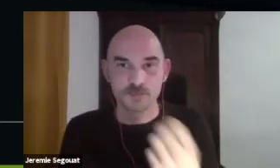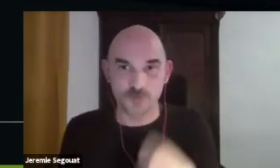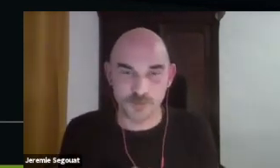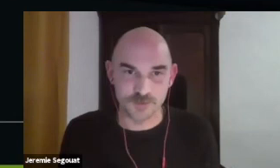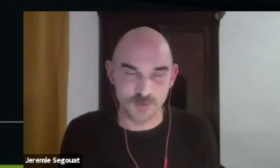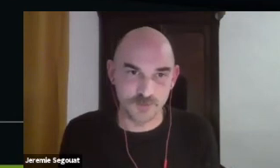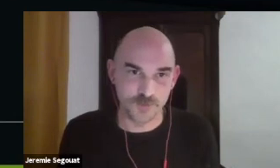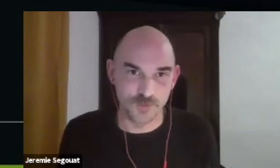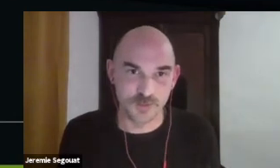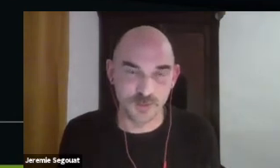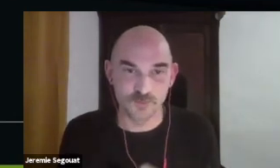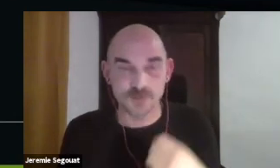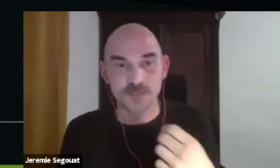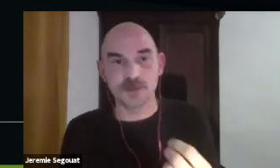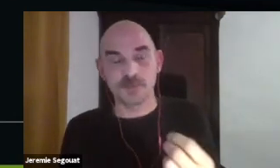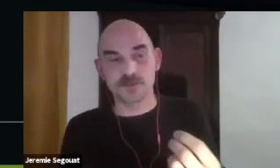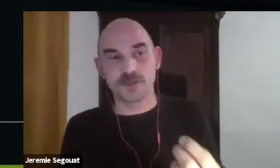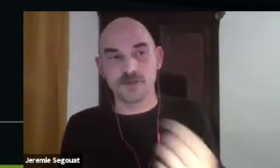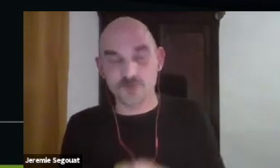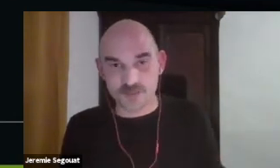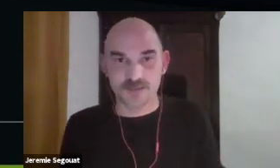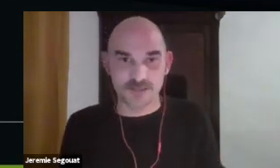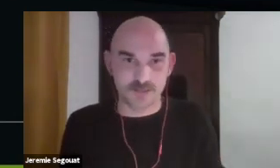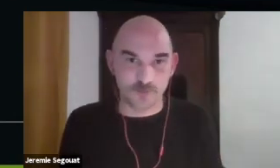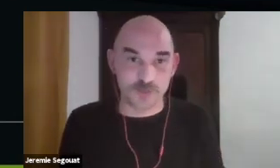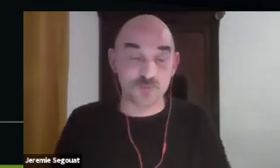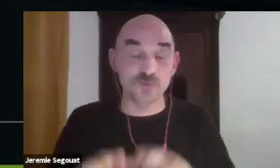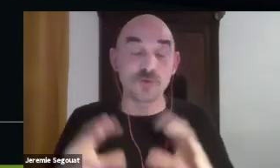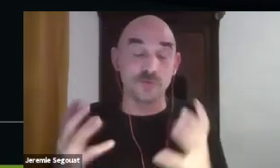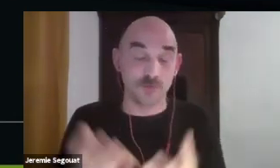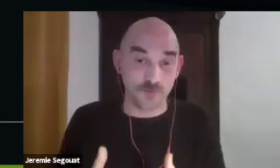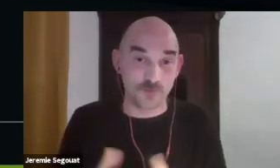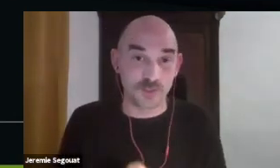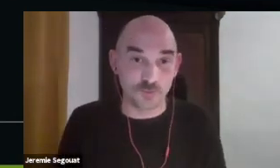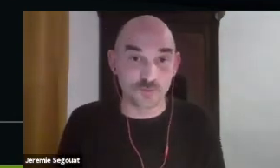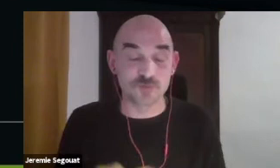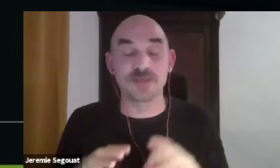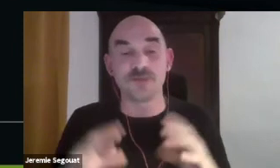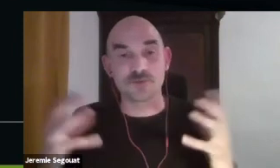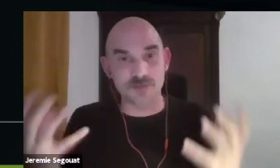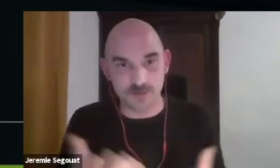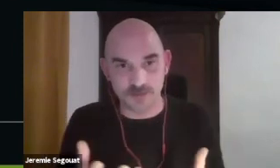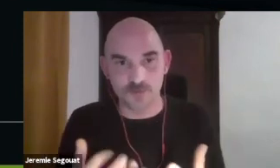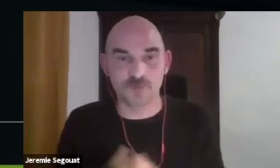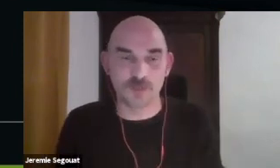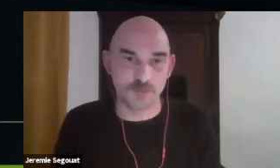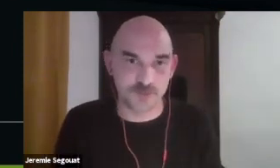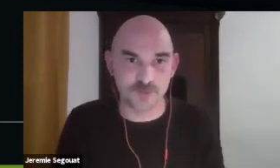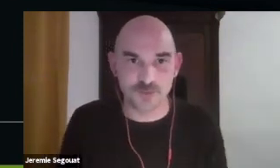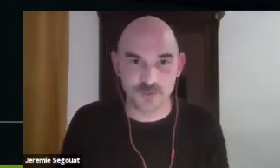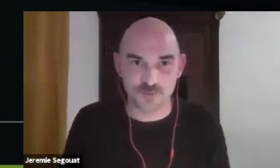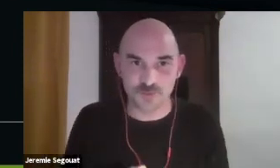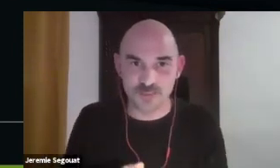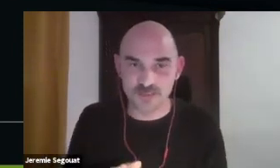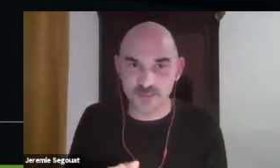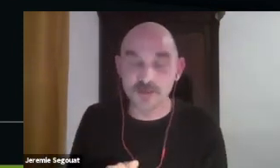le prisme de la personne qui va lui donner et donc forcément la personne qui va donner ces informations sur l'environnement qui est autour sur ce qui fait société autour de la personne